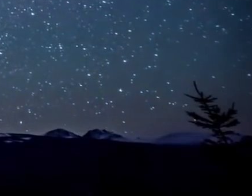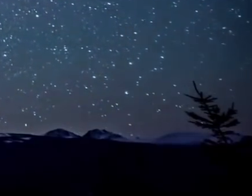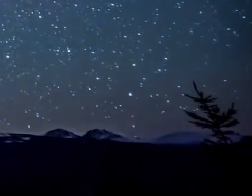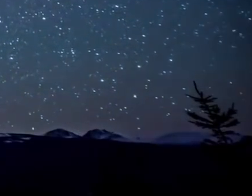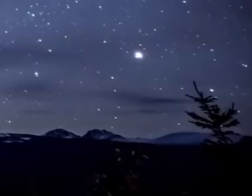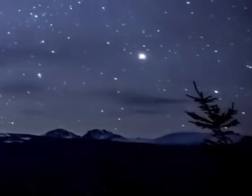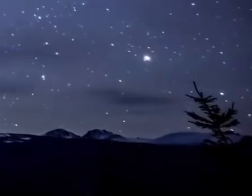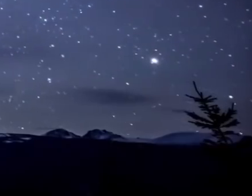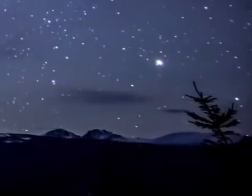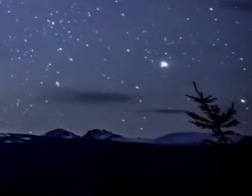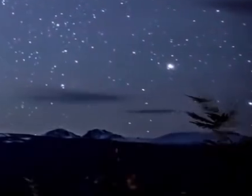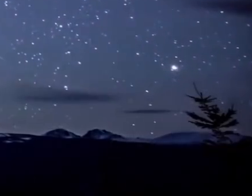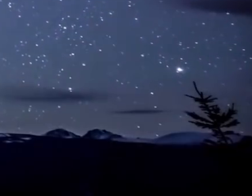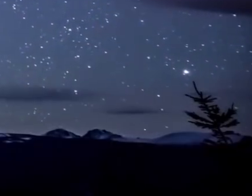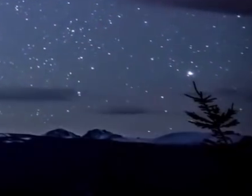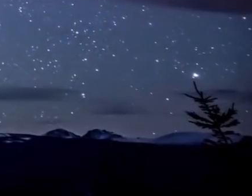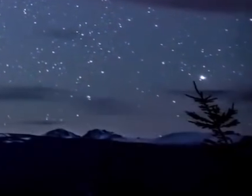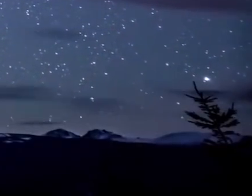hai